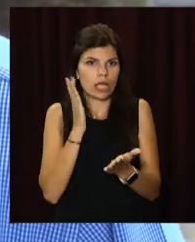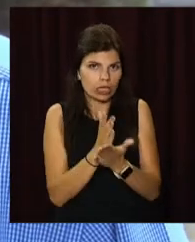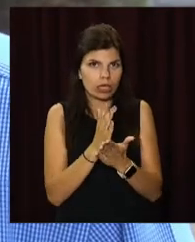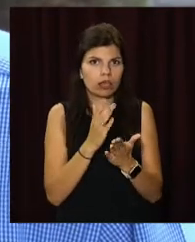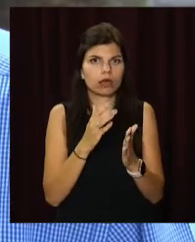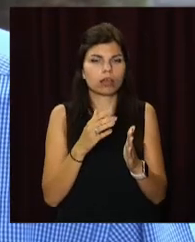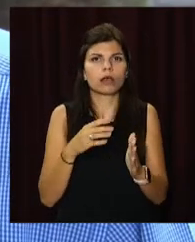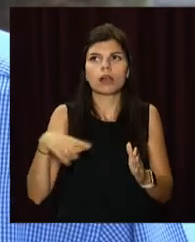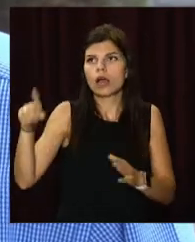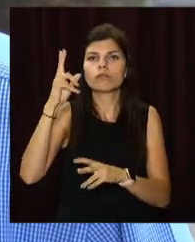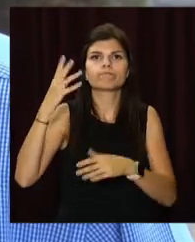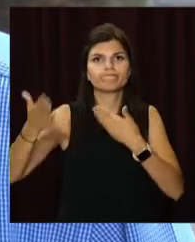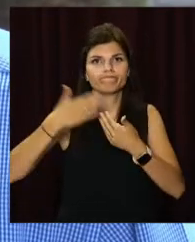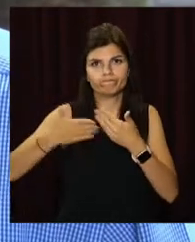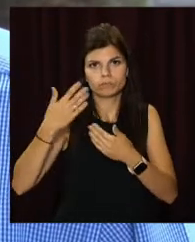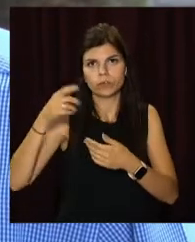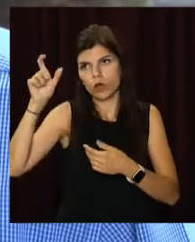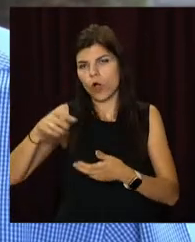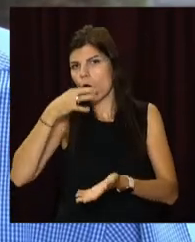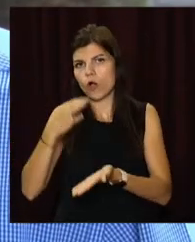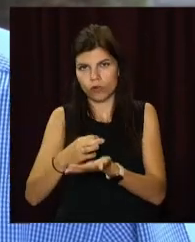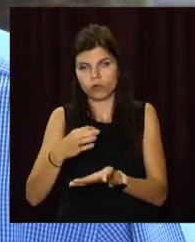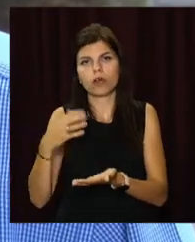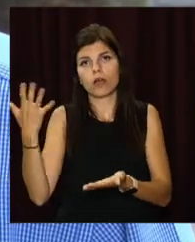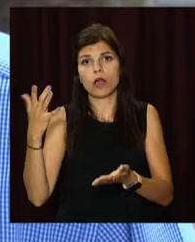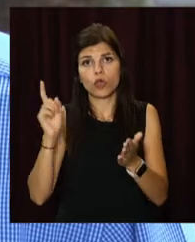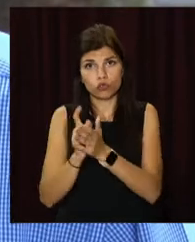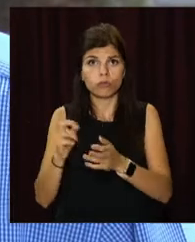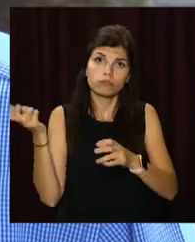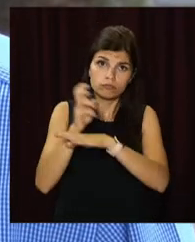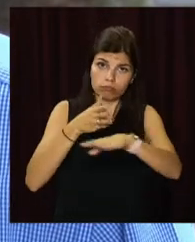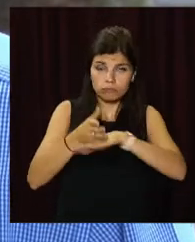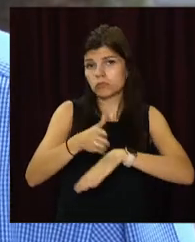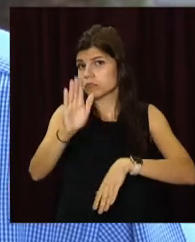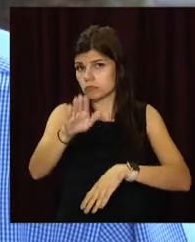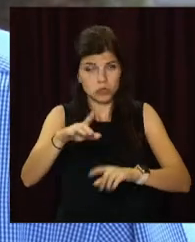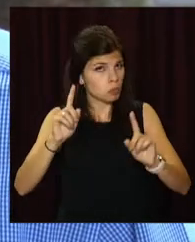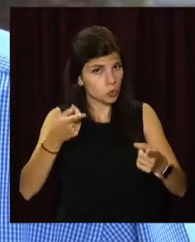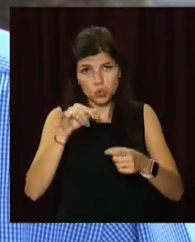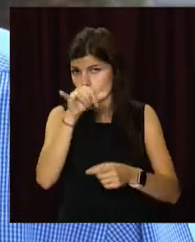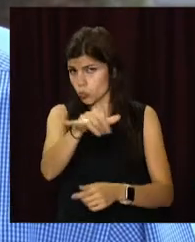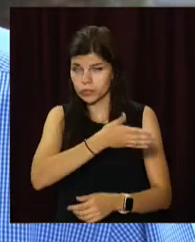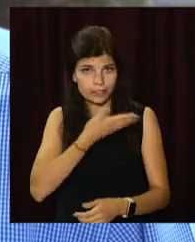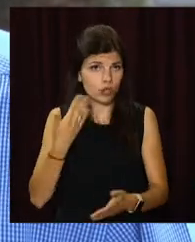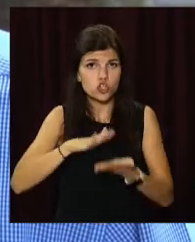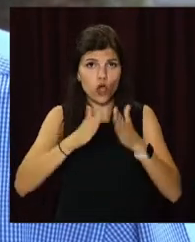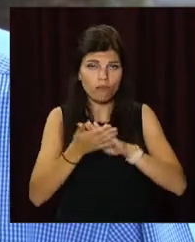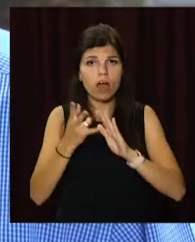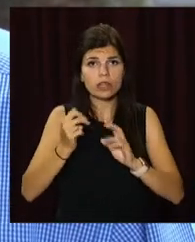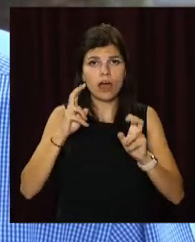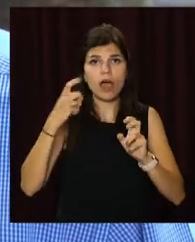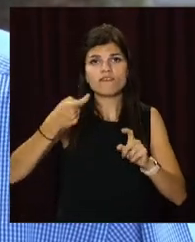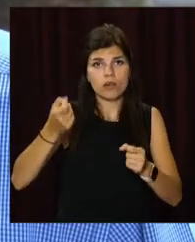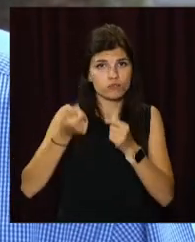определенные структуры карательные в этой громаде, которые должны у него спросить, почему он не имеет договор на вывоз